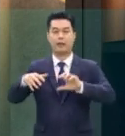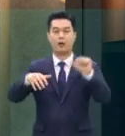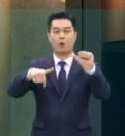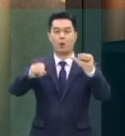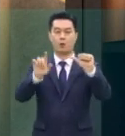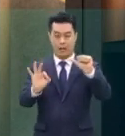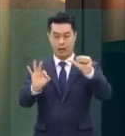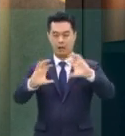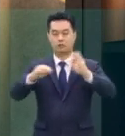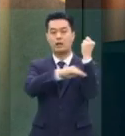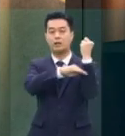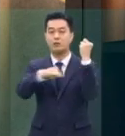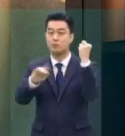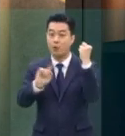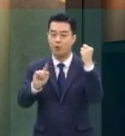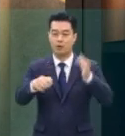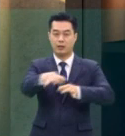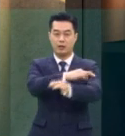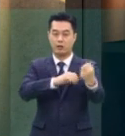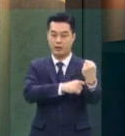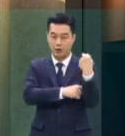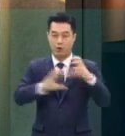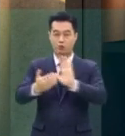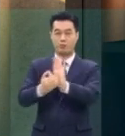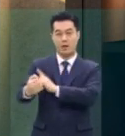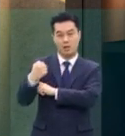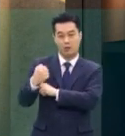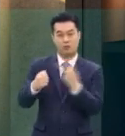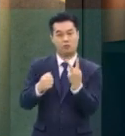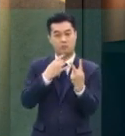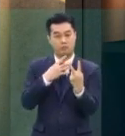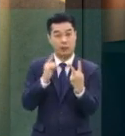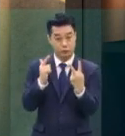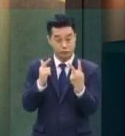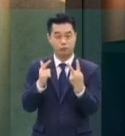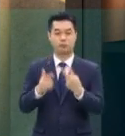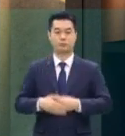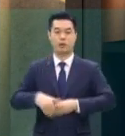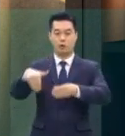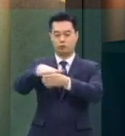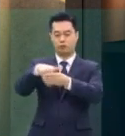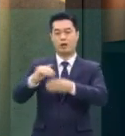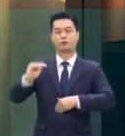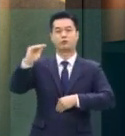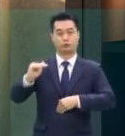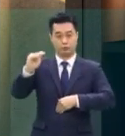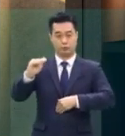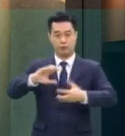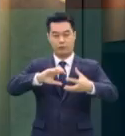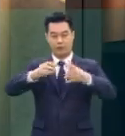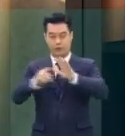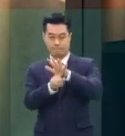까 의 기준은 경계 력과 국방력 많이 전부가 아닙니다 문화 수준도 세계적